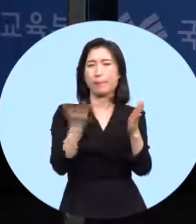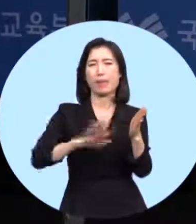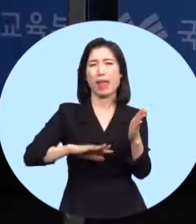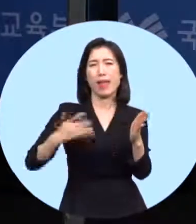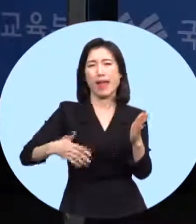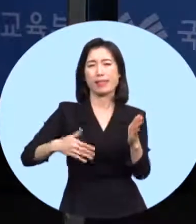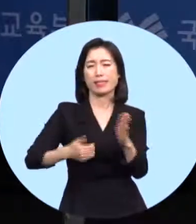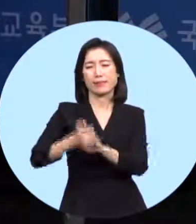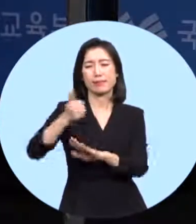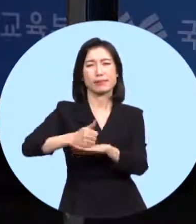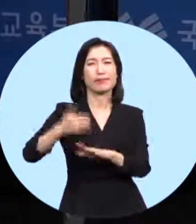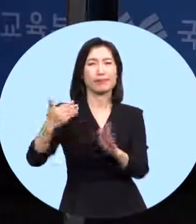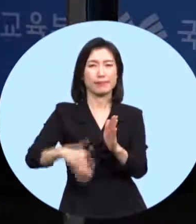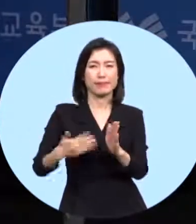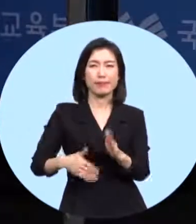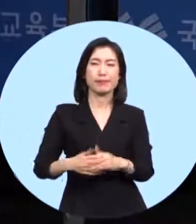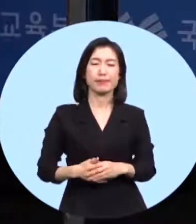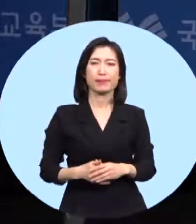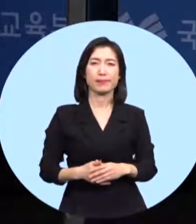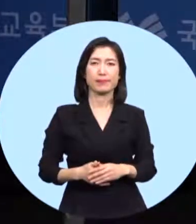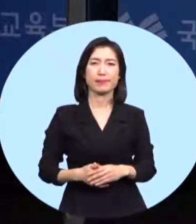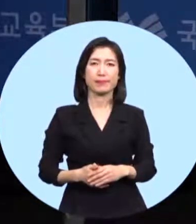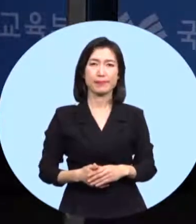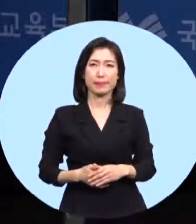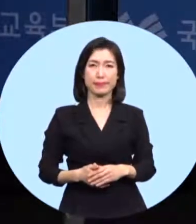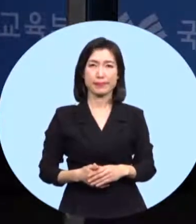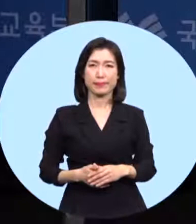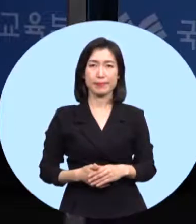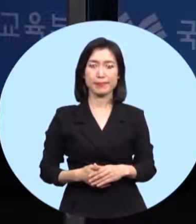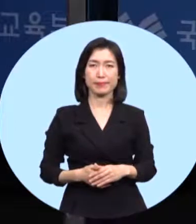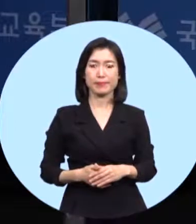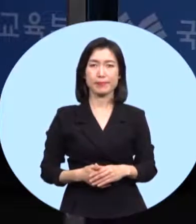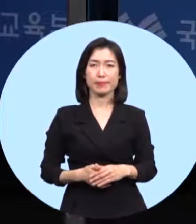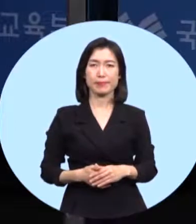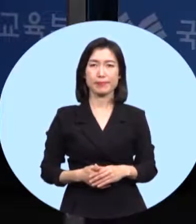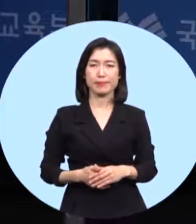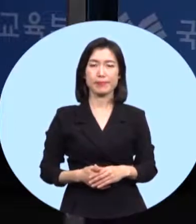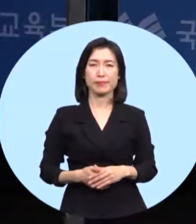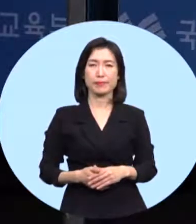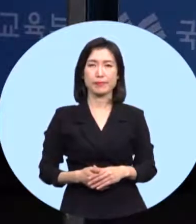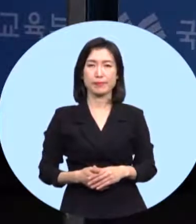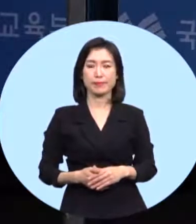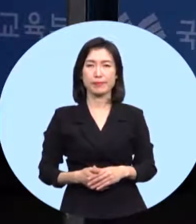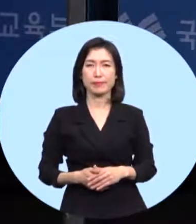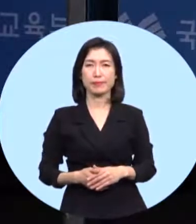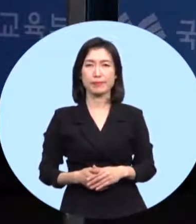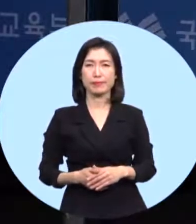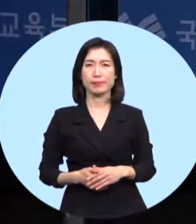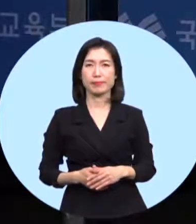있고요. 그런 것들이 결국은 어제